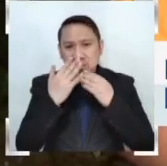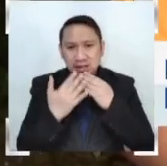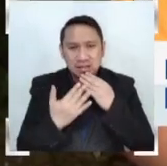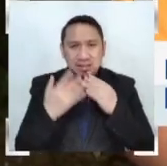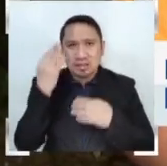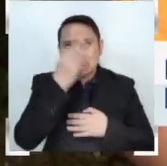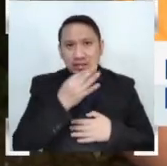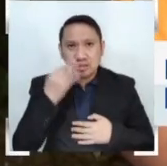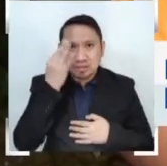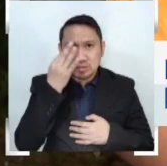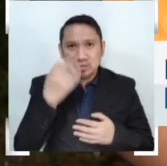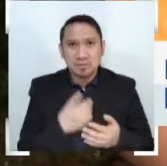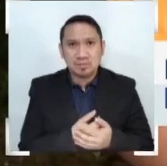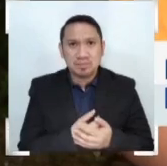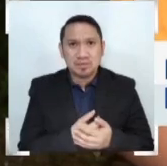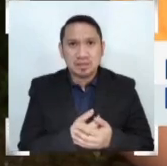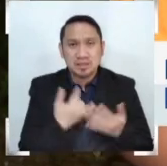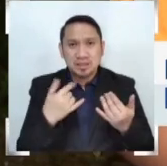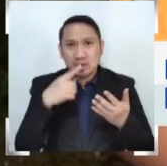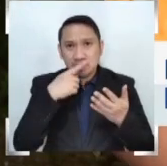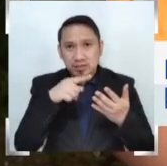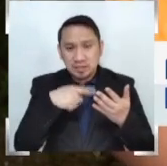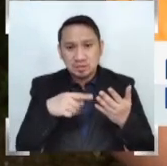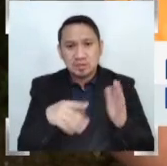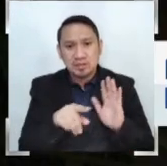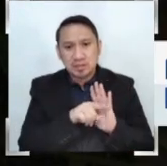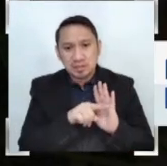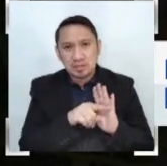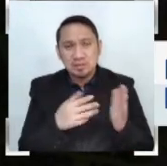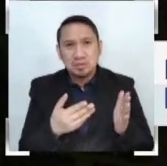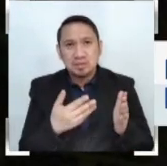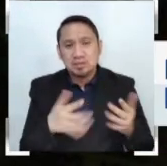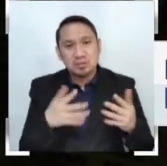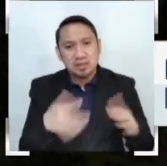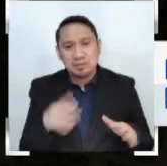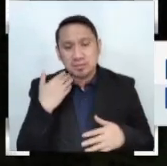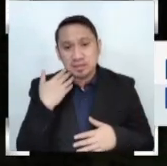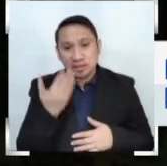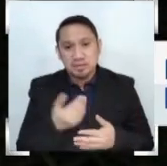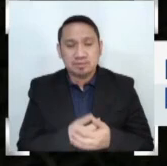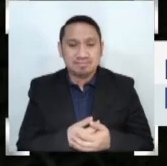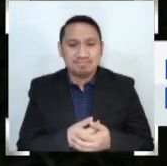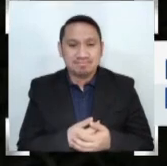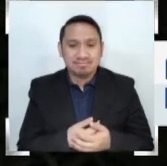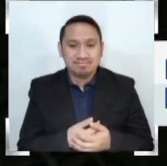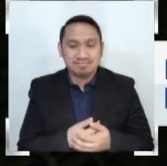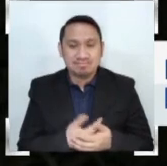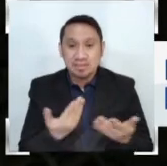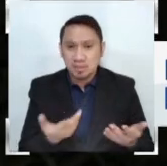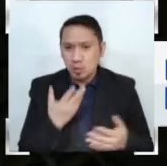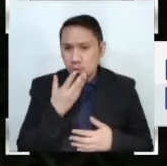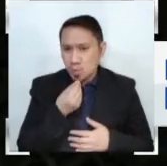sa ating rescue team, negative pulse, negative breathing na po. Ayon sa Muntinlupa Police, mayroon na silang person of interest